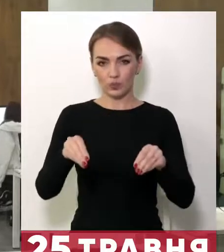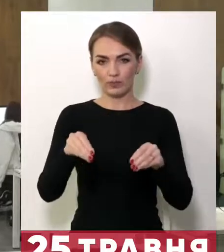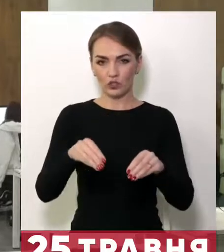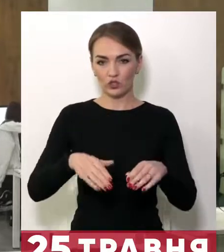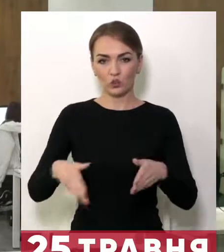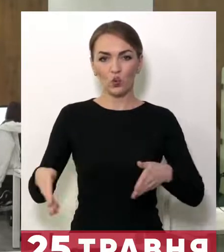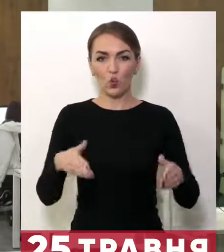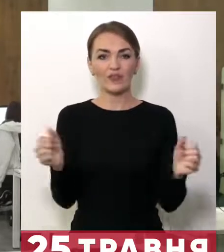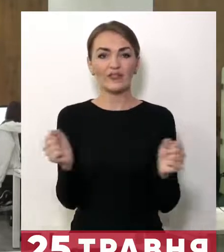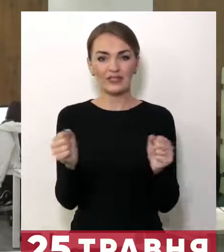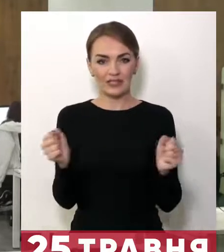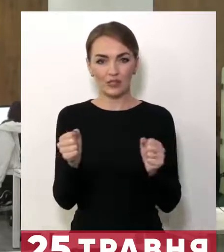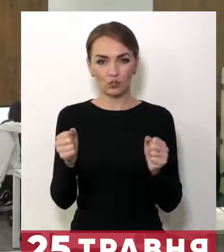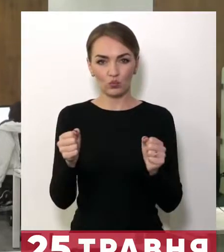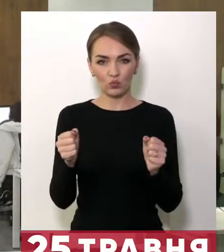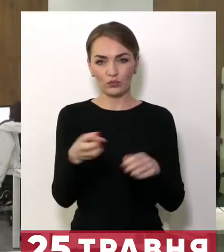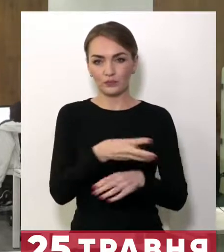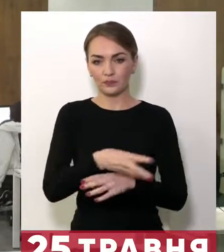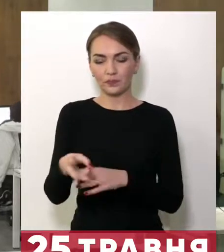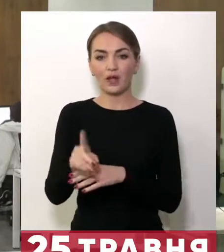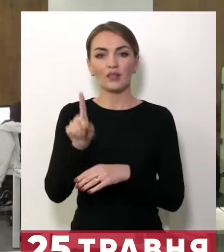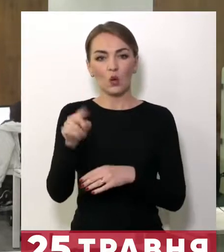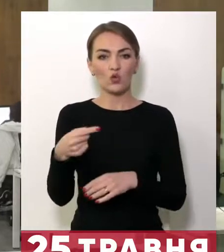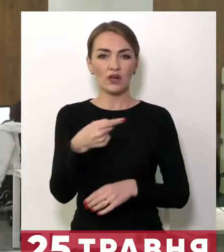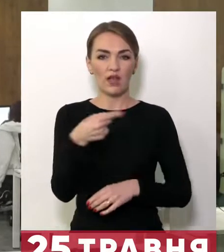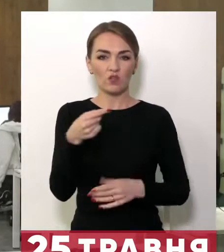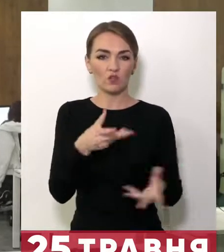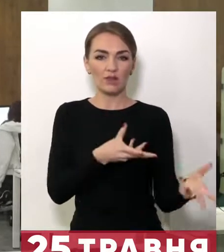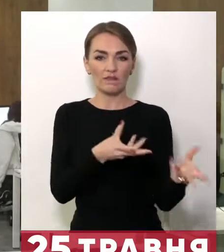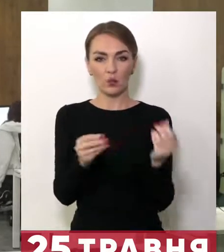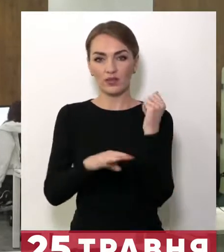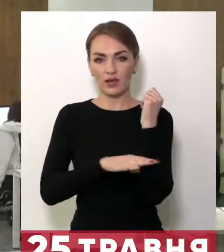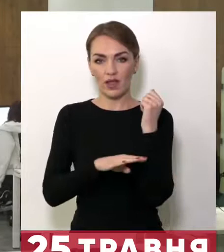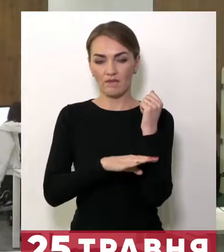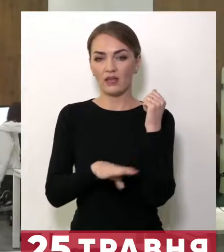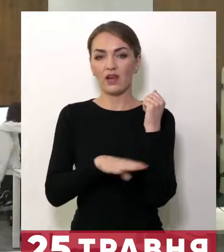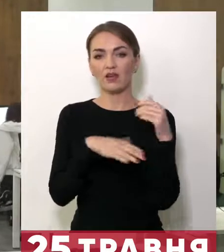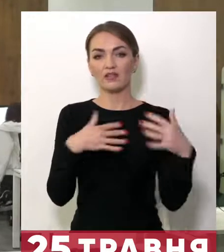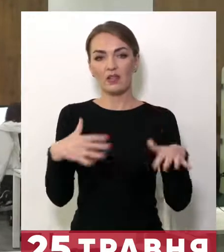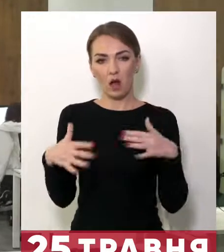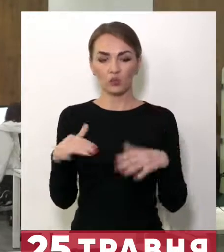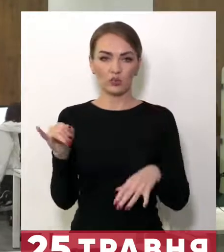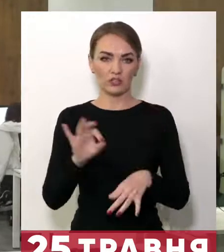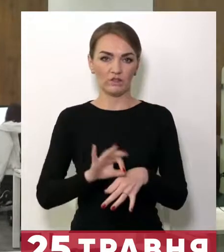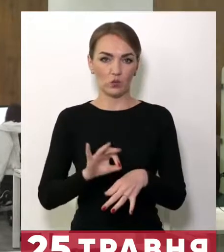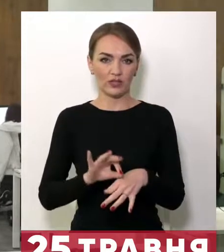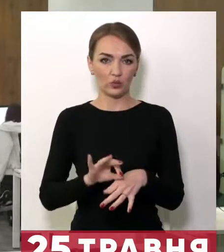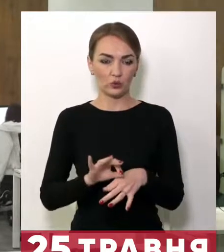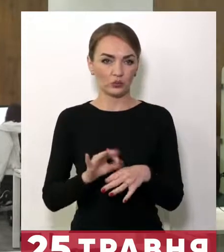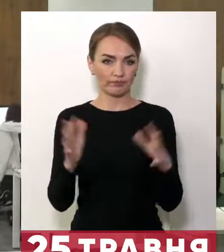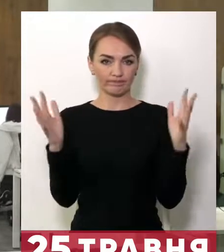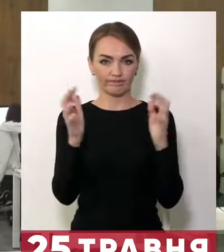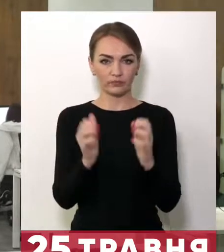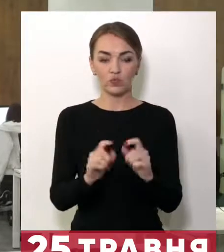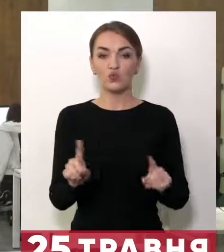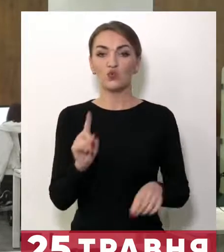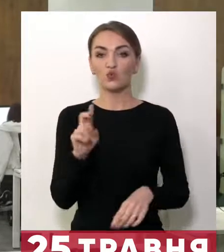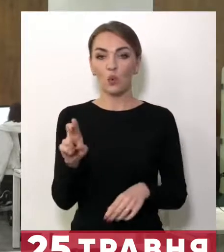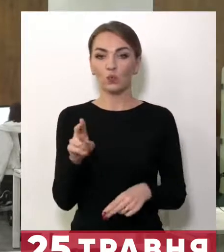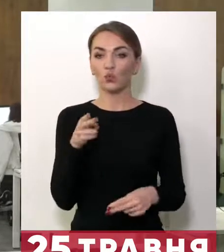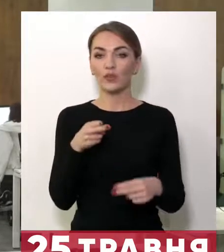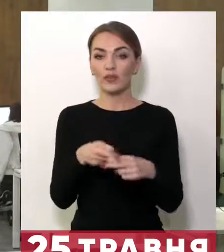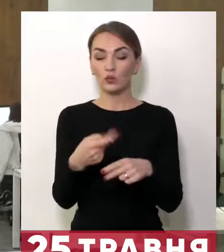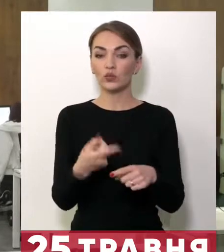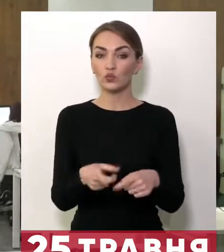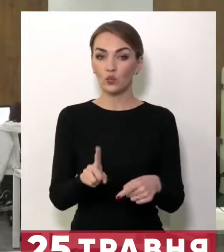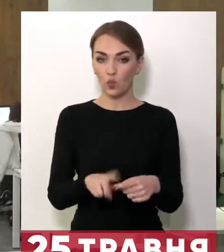взимку, також негативно впливає на дерева. Вони слабнуть і хворіють. Щоб